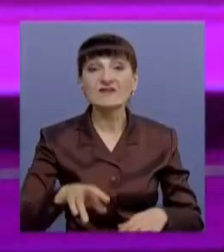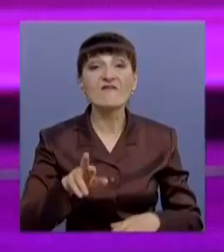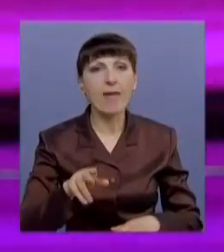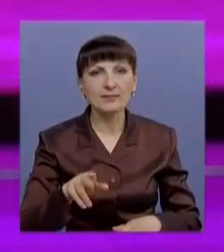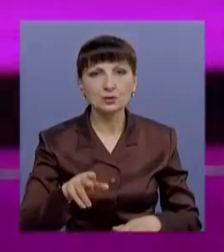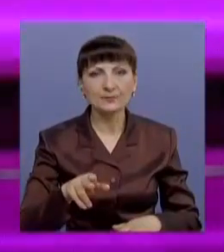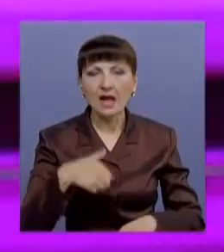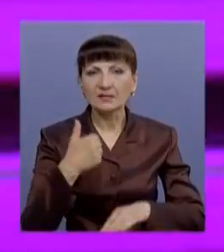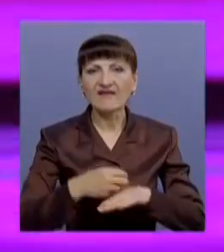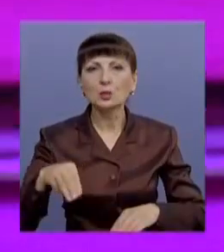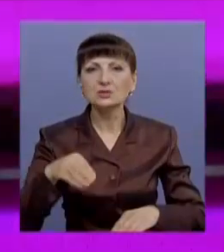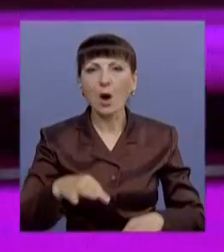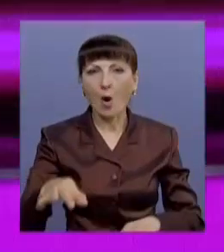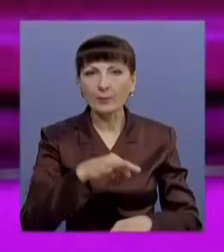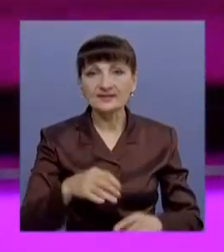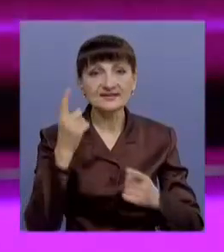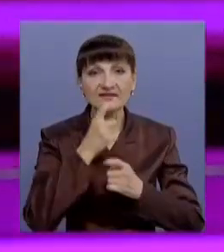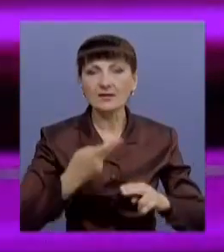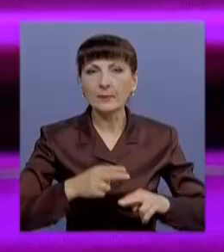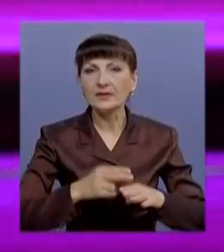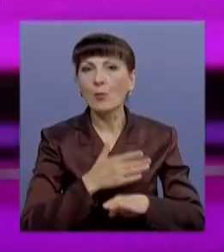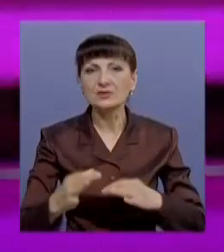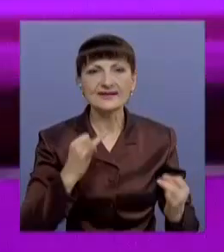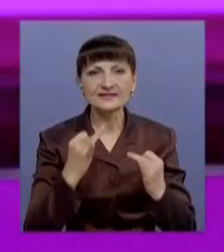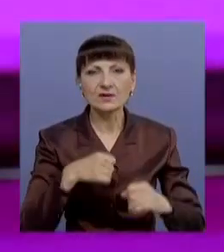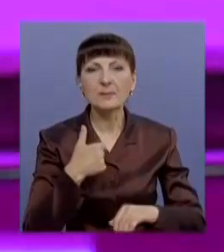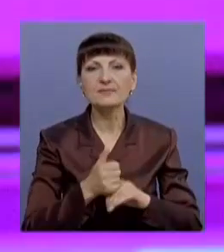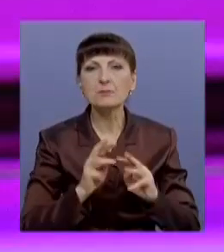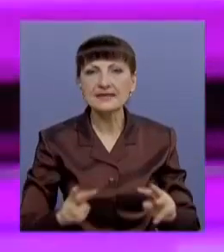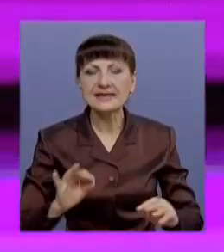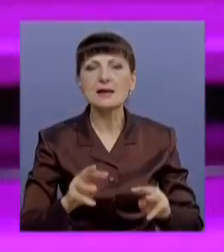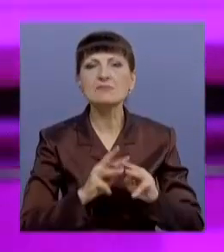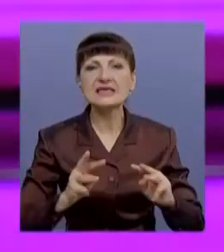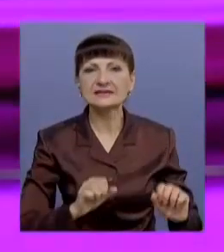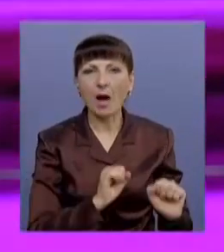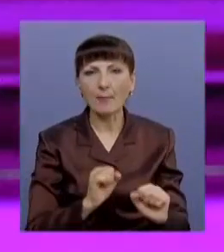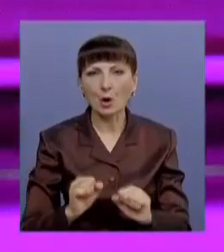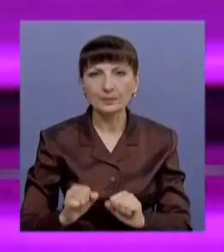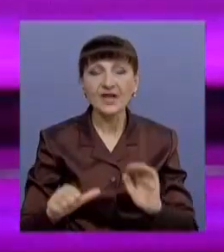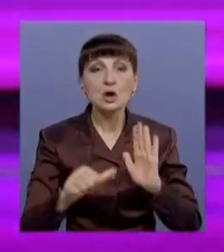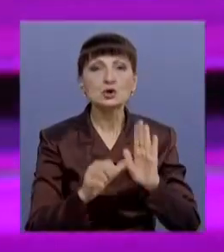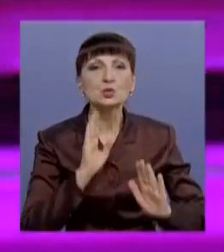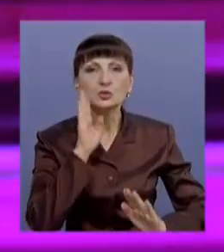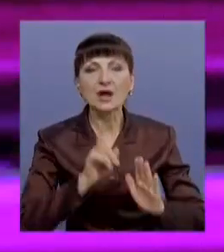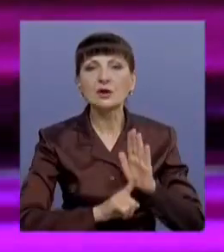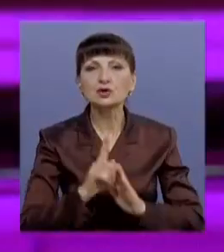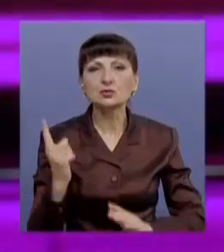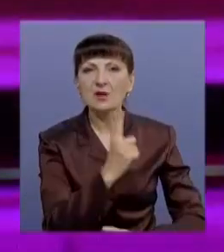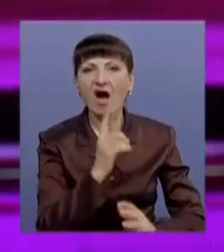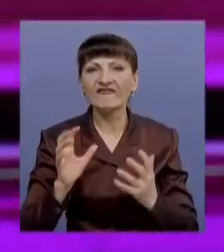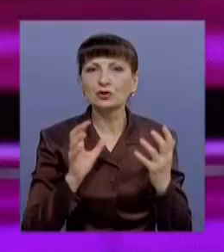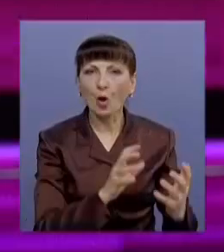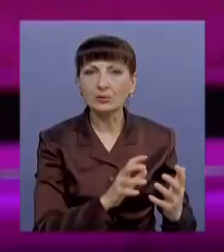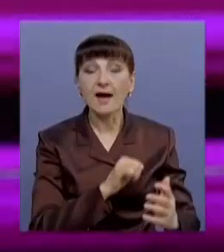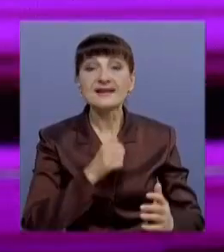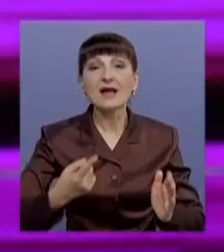пятницу. Глава Туркестанской области заявил об этом после разговора с премьером и министром обороны. С 6 утра начнут курсировать автобусы, а